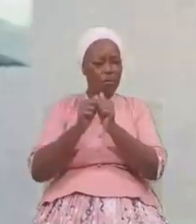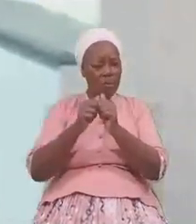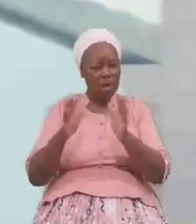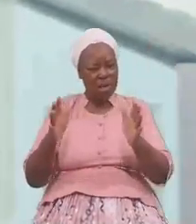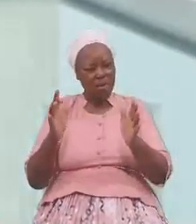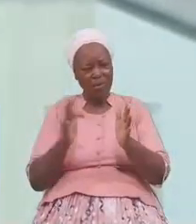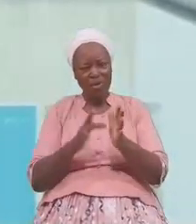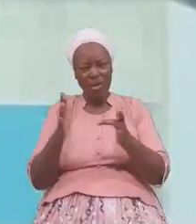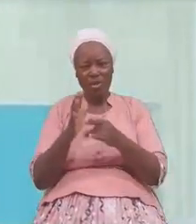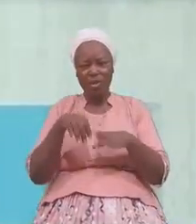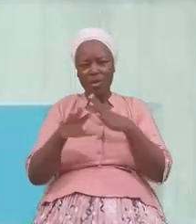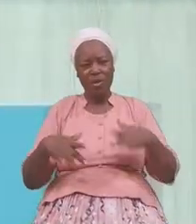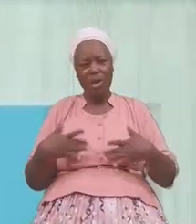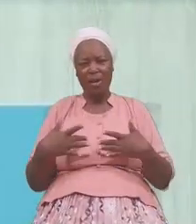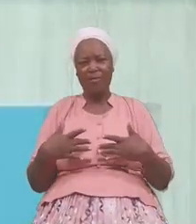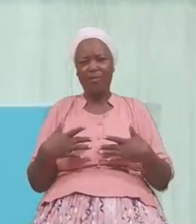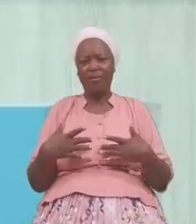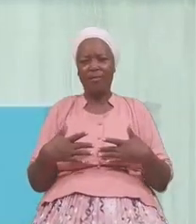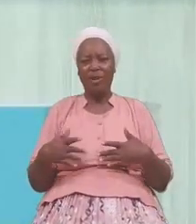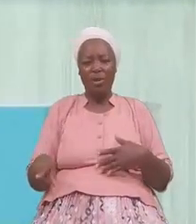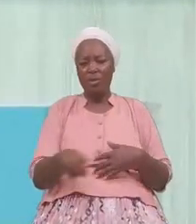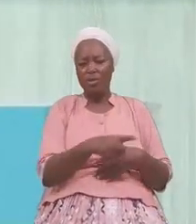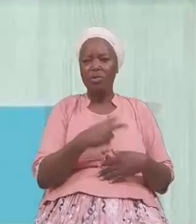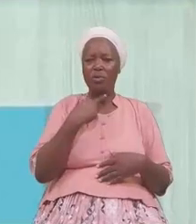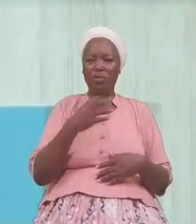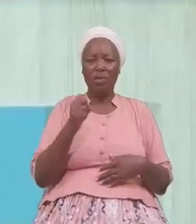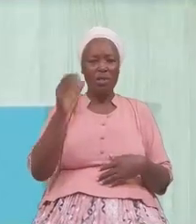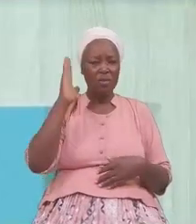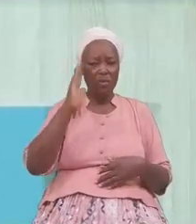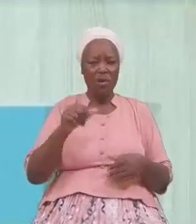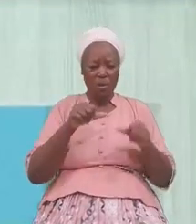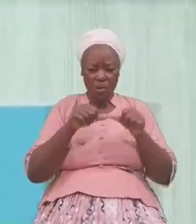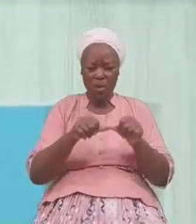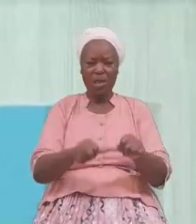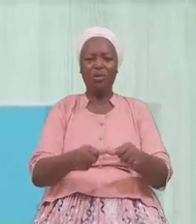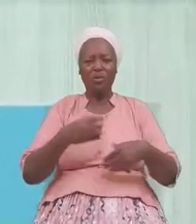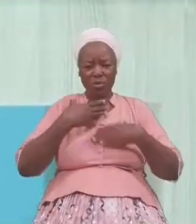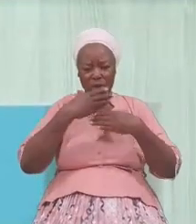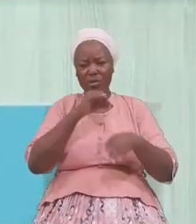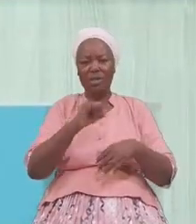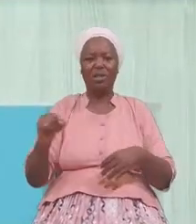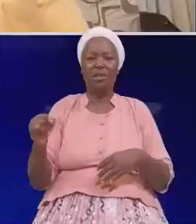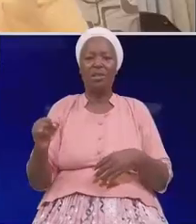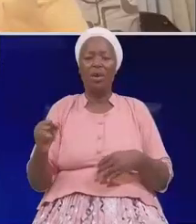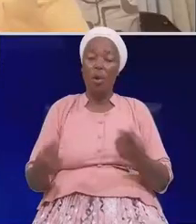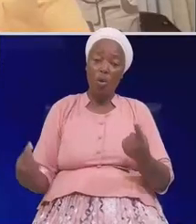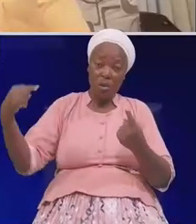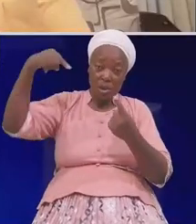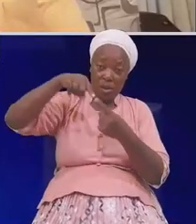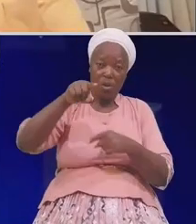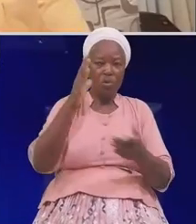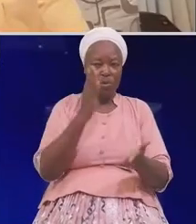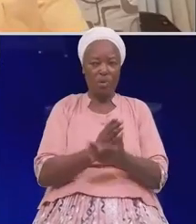vie, ces voies vont continuer à te faire taire jusqu'à ce que tu t'arrêtes. Sans